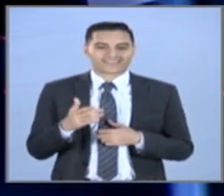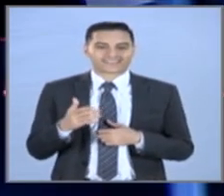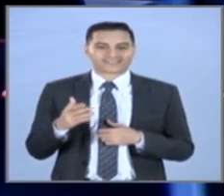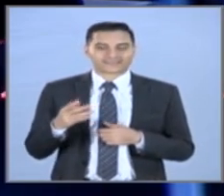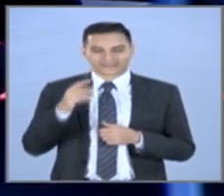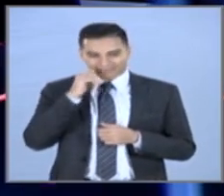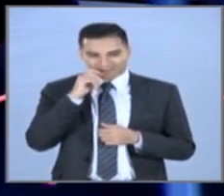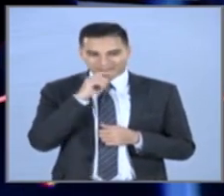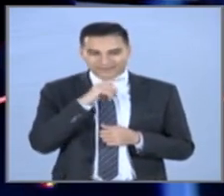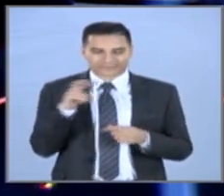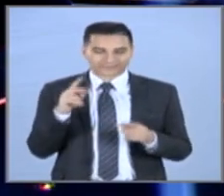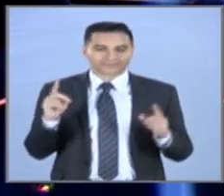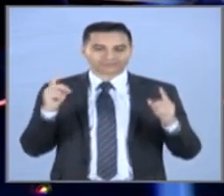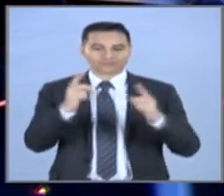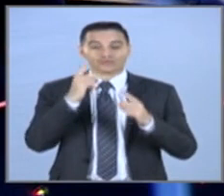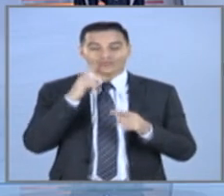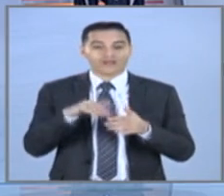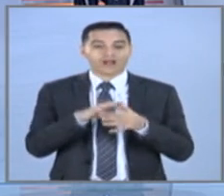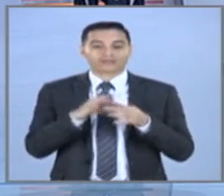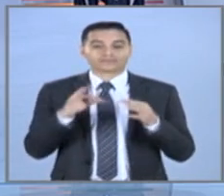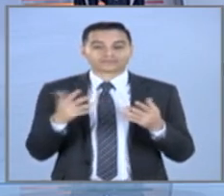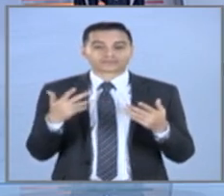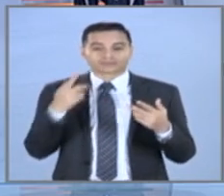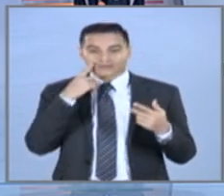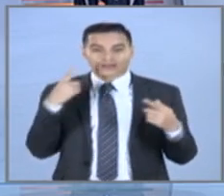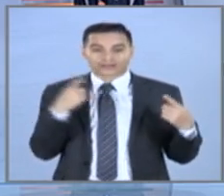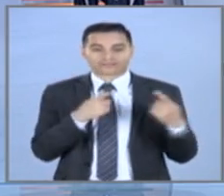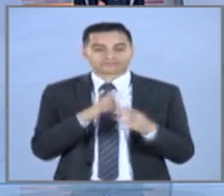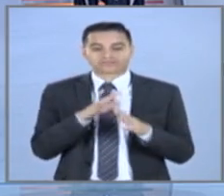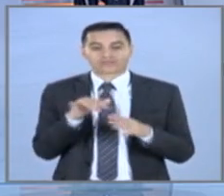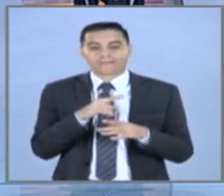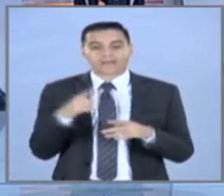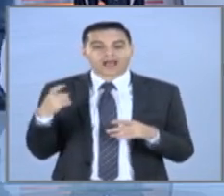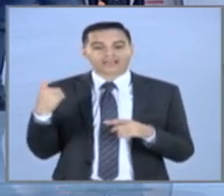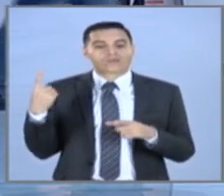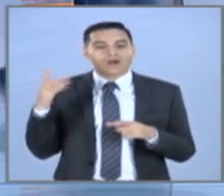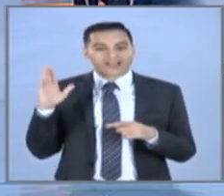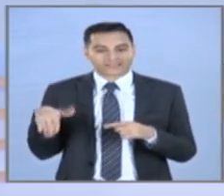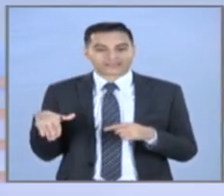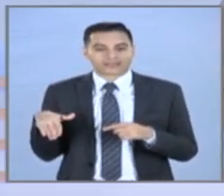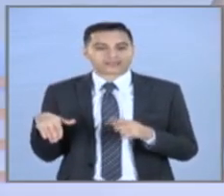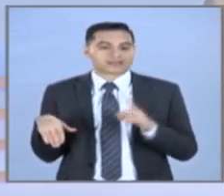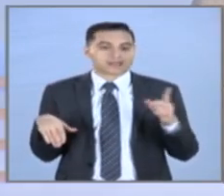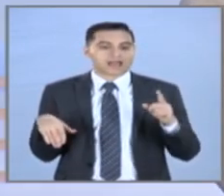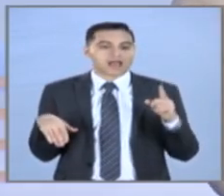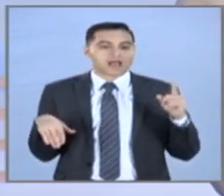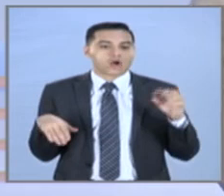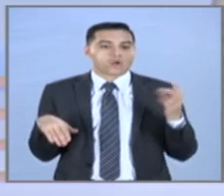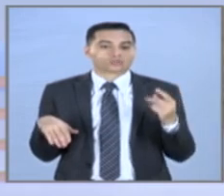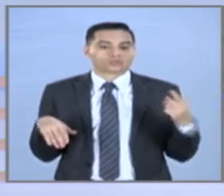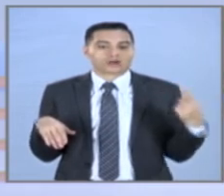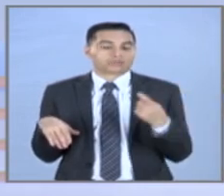وميراي هنشوف ايه اللي هيحصل. عمر ما عندوش اختيار غير انه